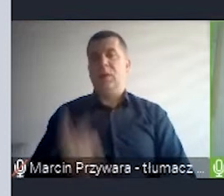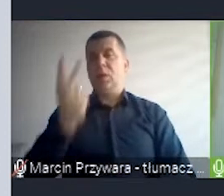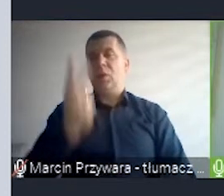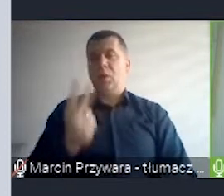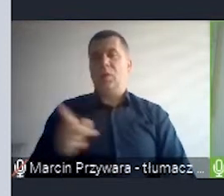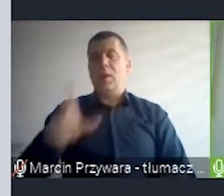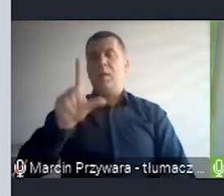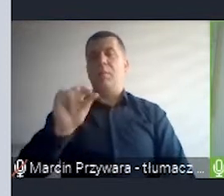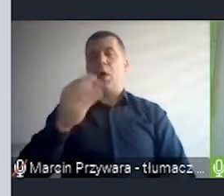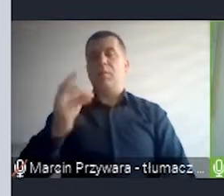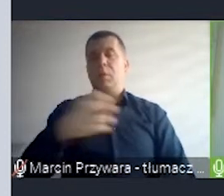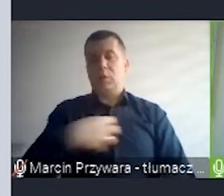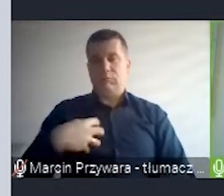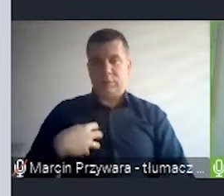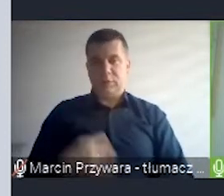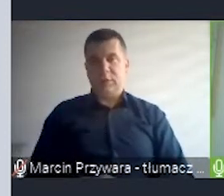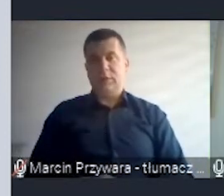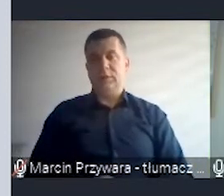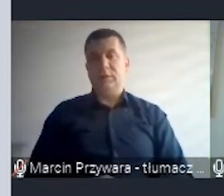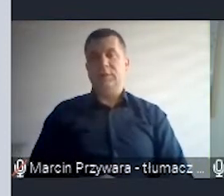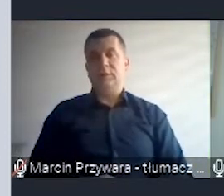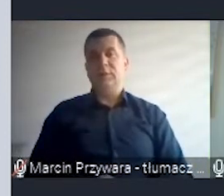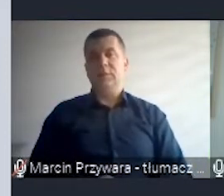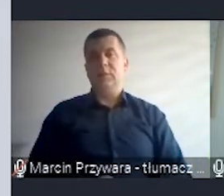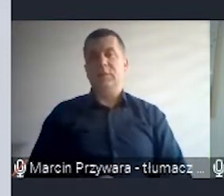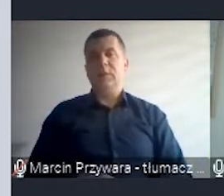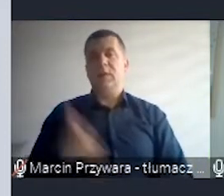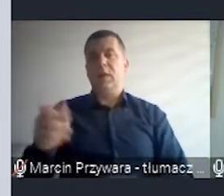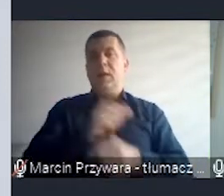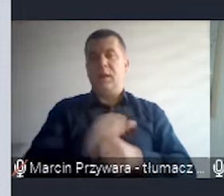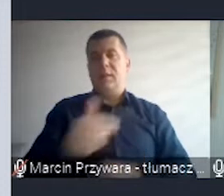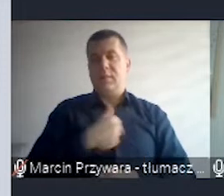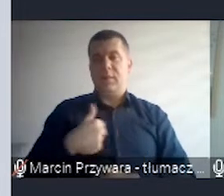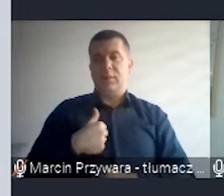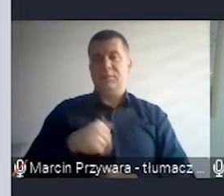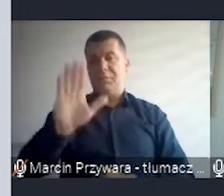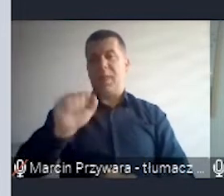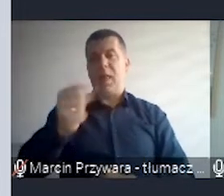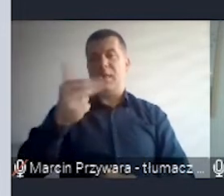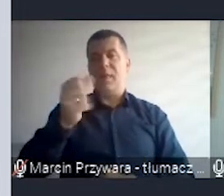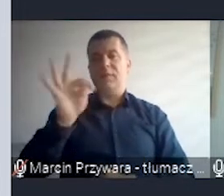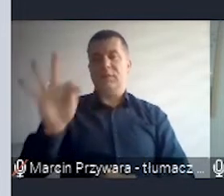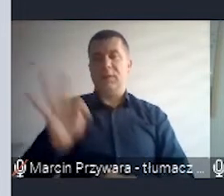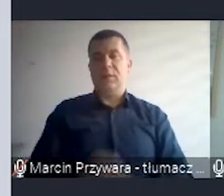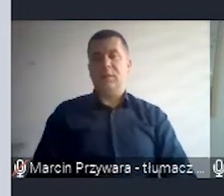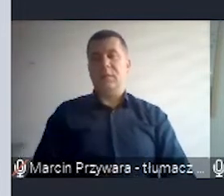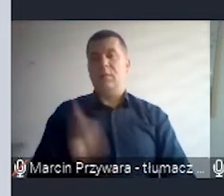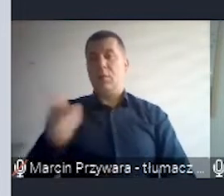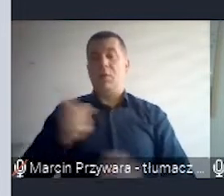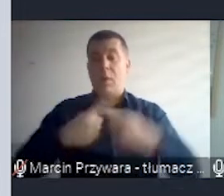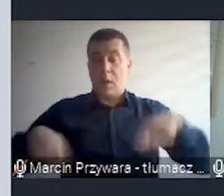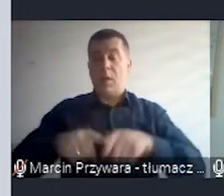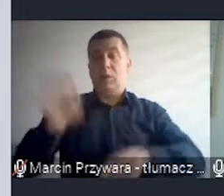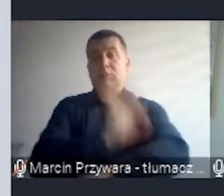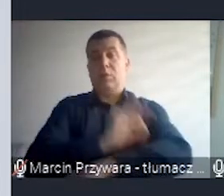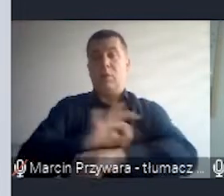podmiotu gospodarczego. Tym podmiotem gospodarczym jest nasz beneficjent, czyli realizator